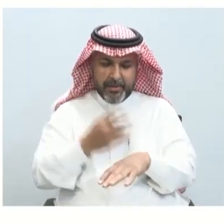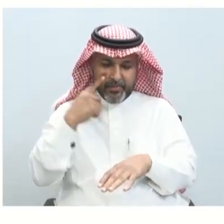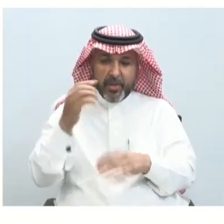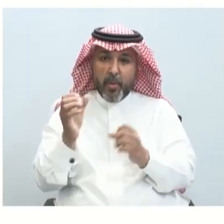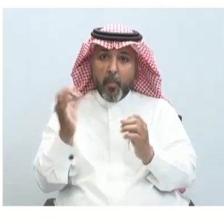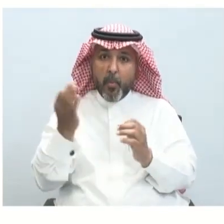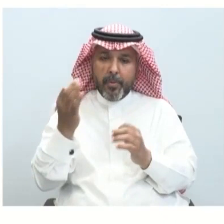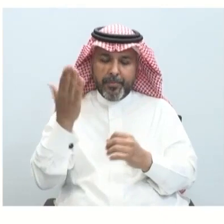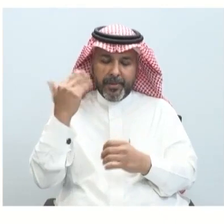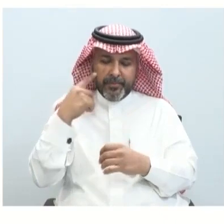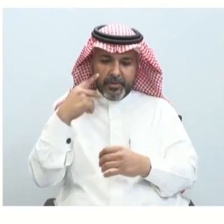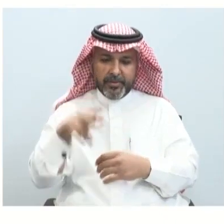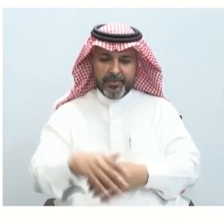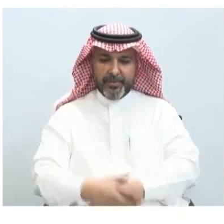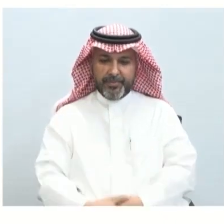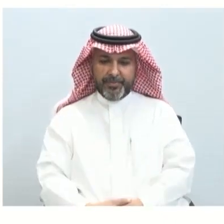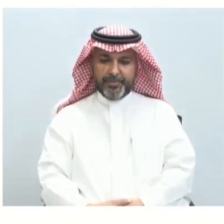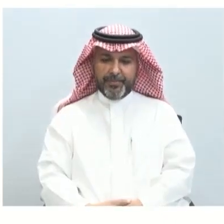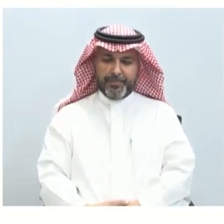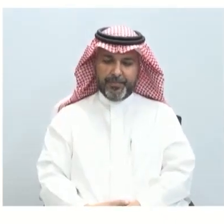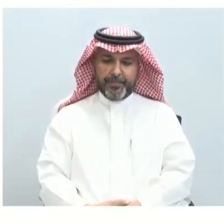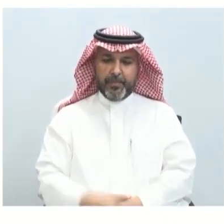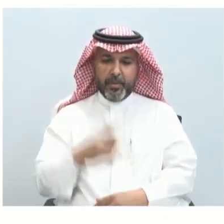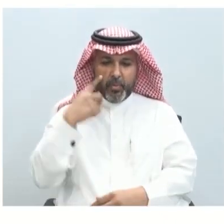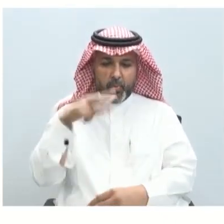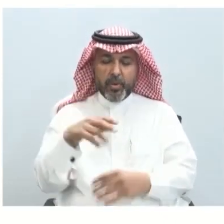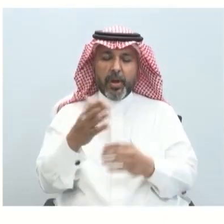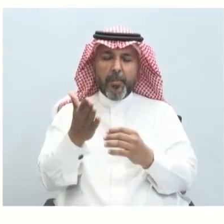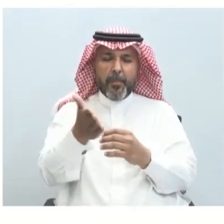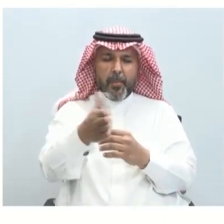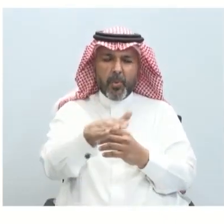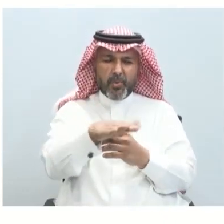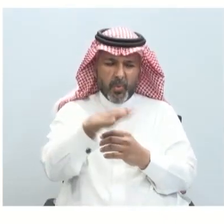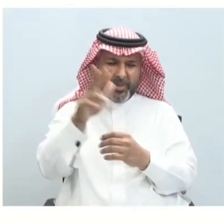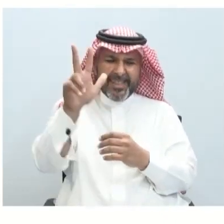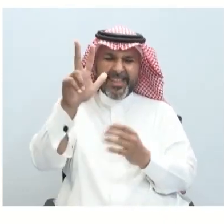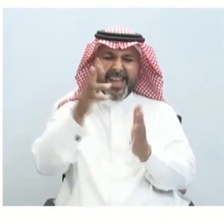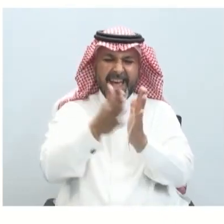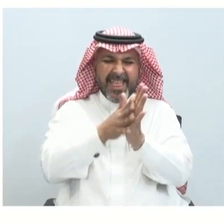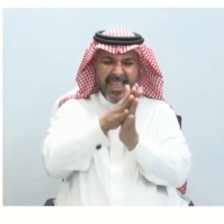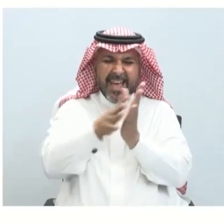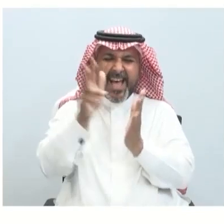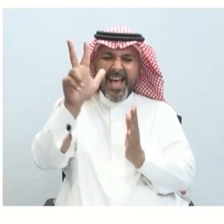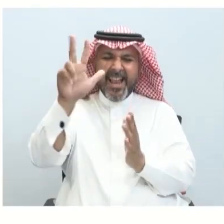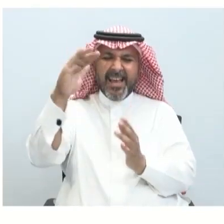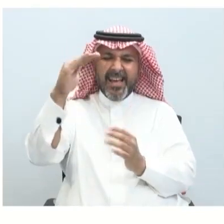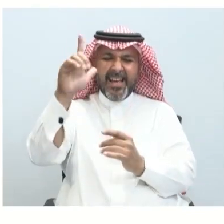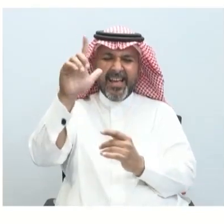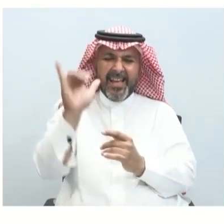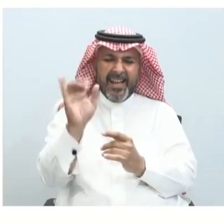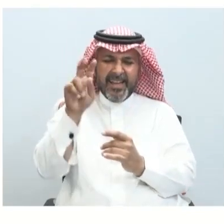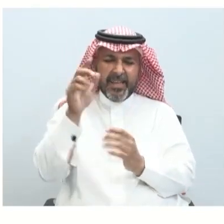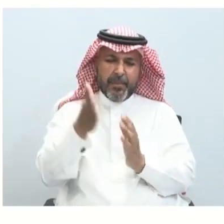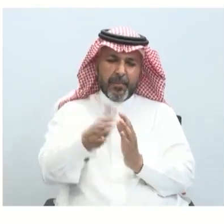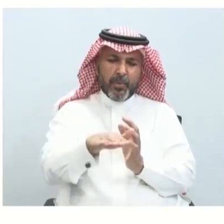المخلوق الحي للخطر اذا تكررت عمليه موت الخليه المبرمج كثيرا او قلت كثيرا اذا قل حدوث